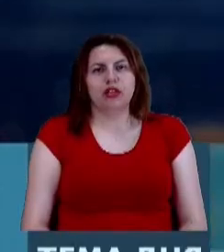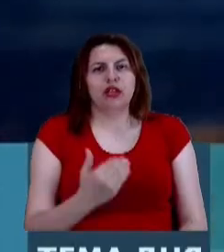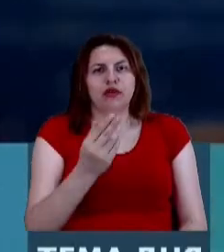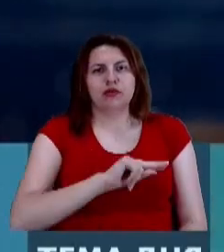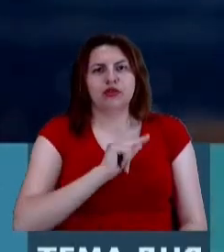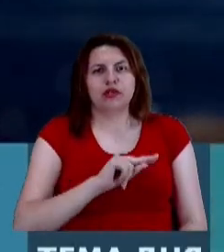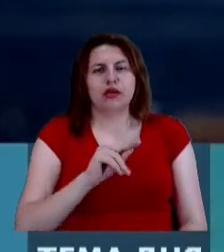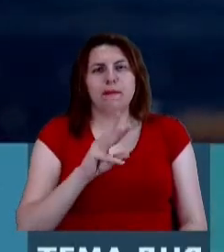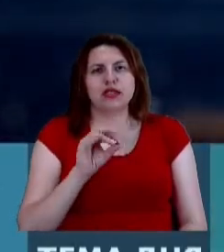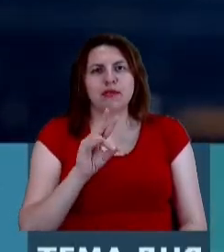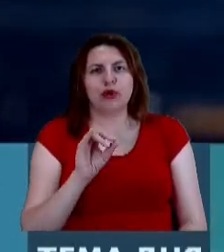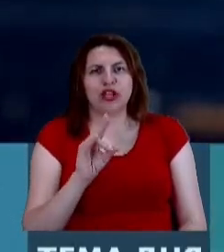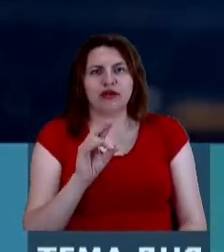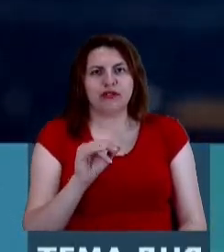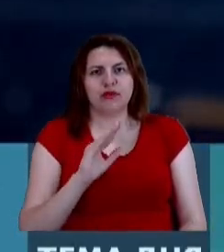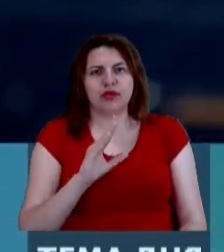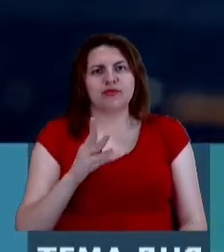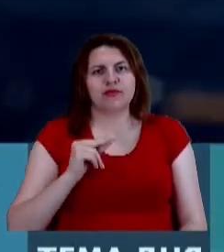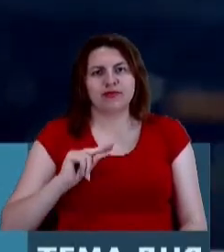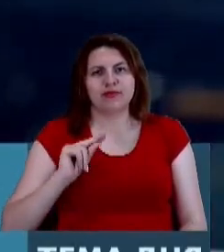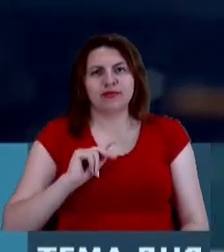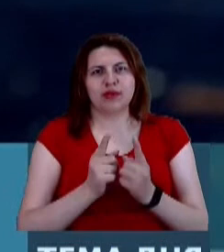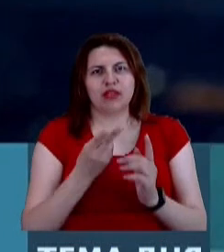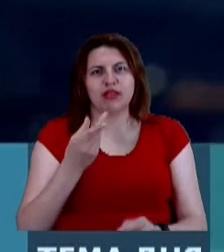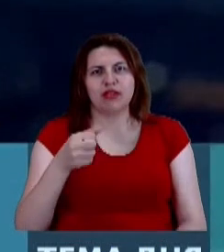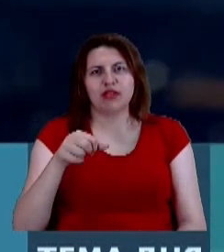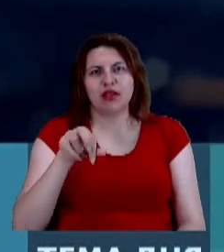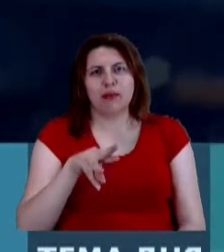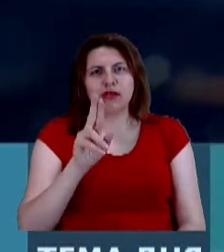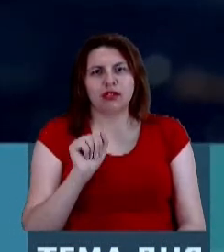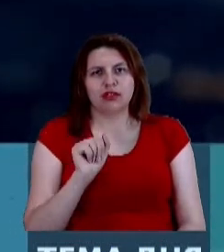я, Максим Бондарєв. Разом зі мною працювала сурдоперекладачка Наталія Маленка.